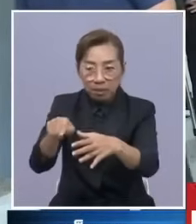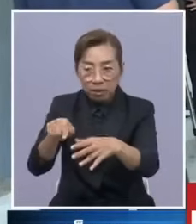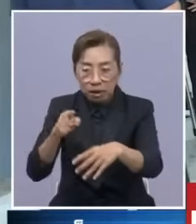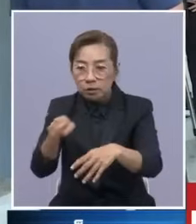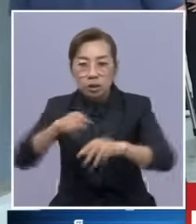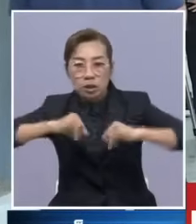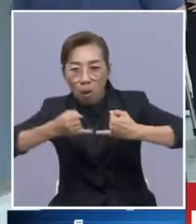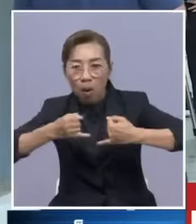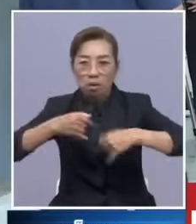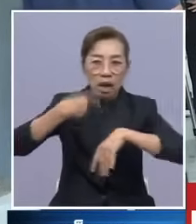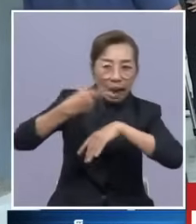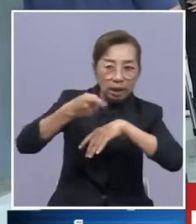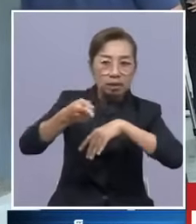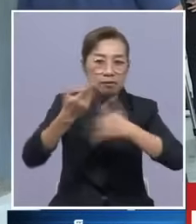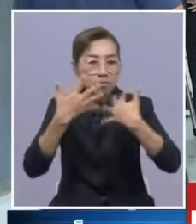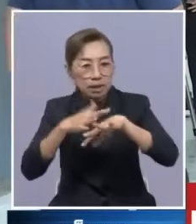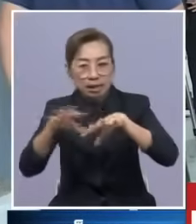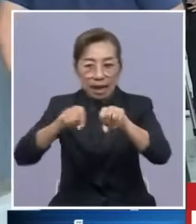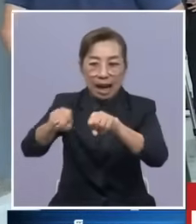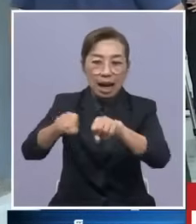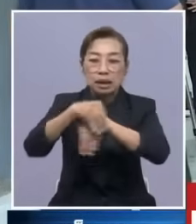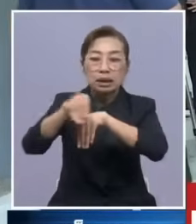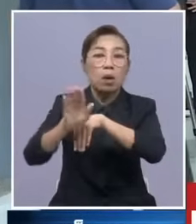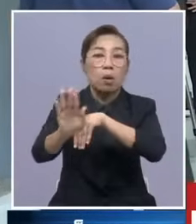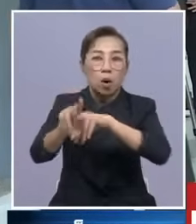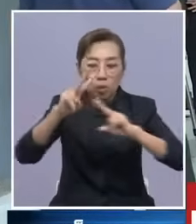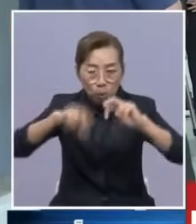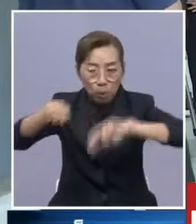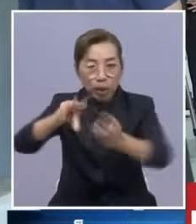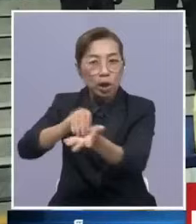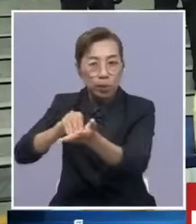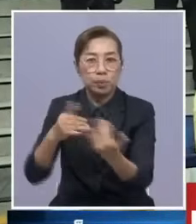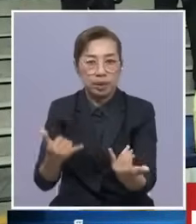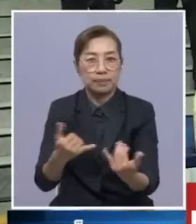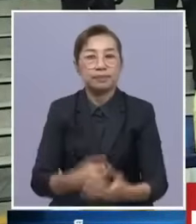การใหญ่ในการเป็นเครือข่ายยาเสพติดในเครือข่ายนี้ค่ะ